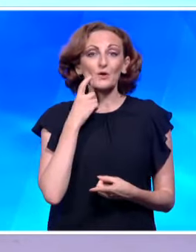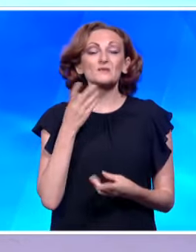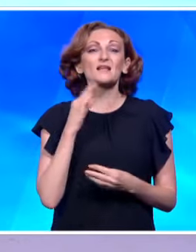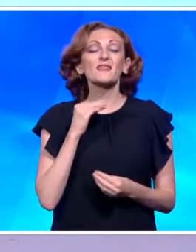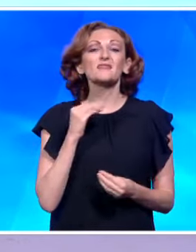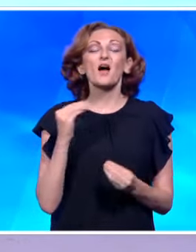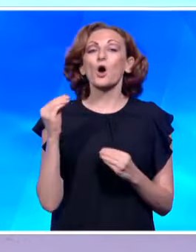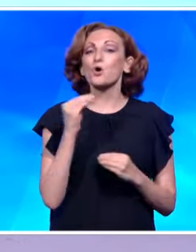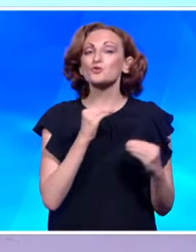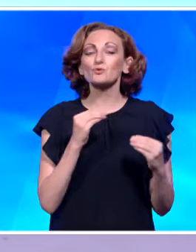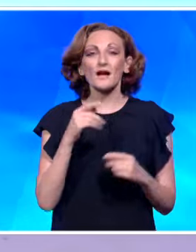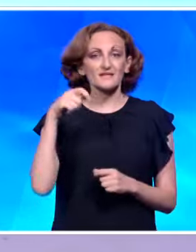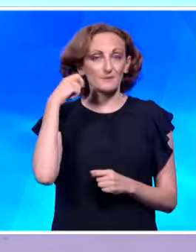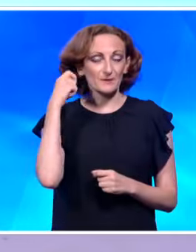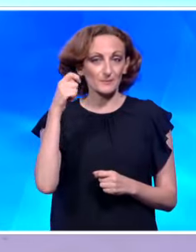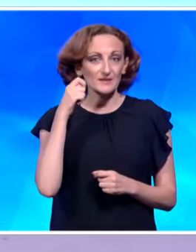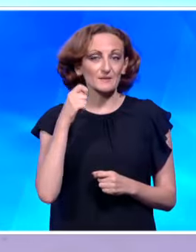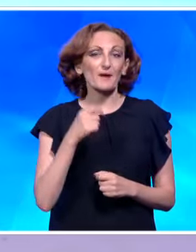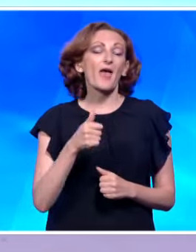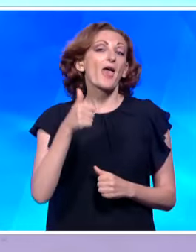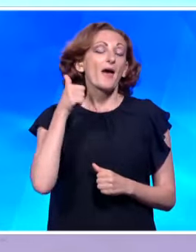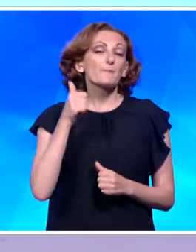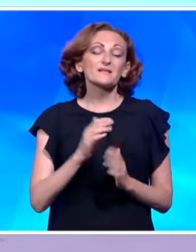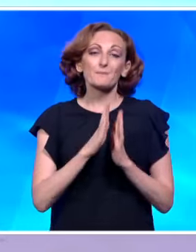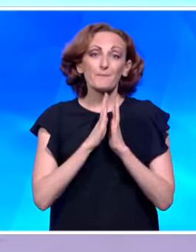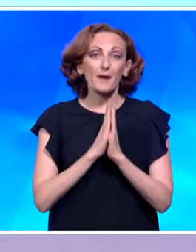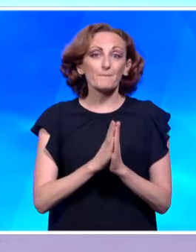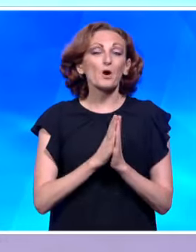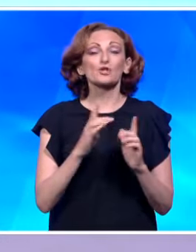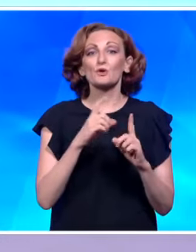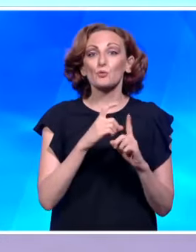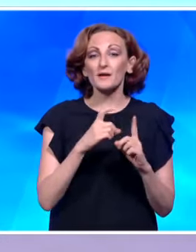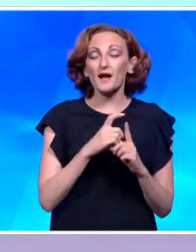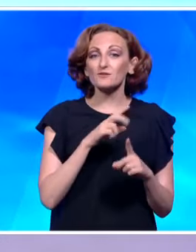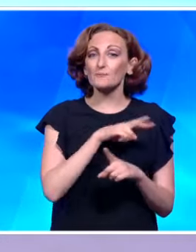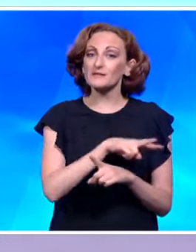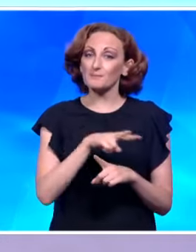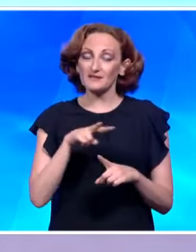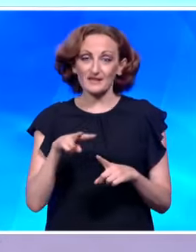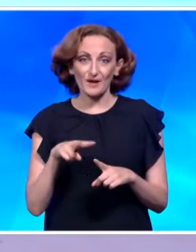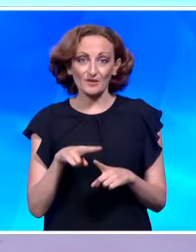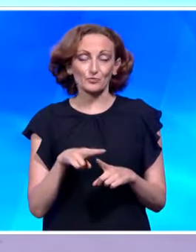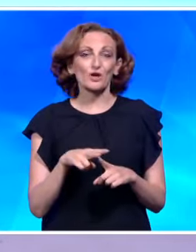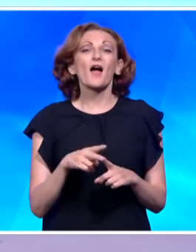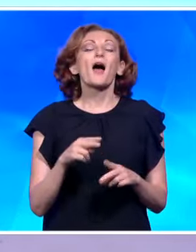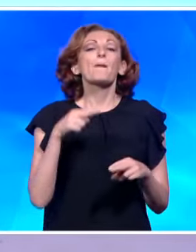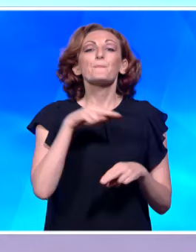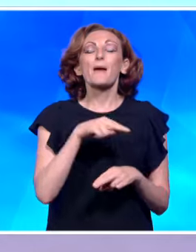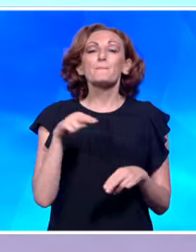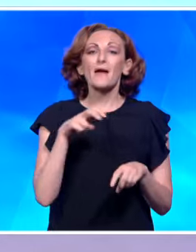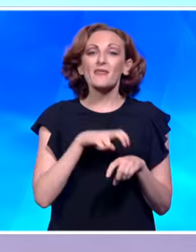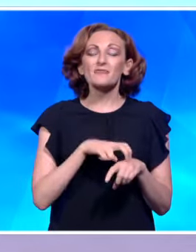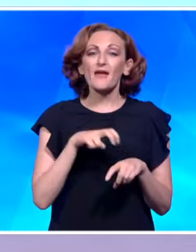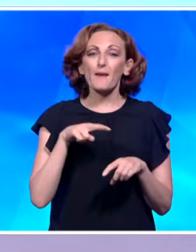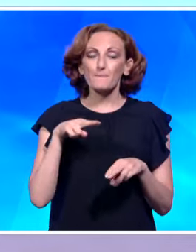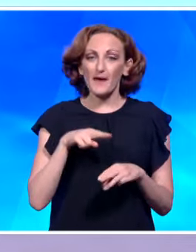ДПС призова Румен Радев да бъде медиатор между политическите сили за правителство, а от ППДБ отново потвърдиха, че остават в опозиция